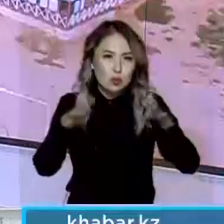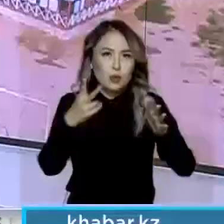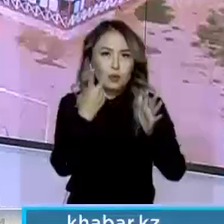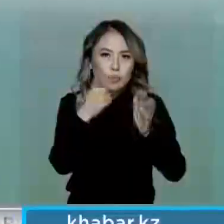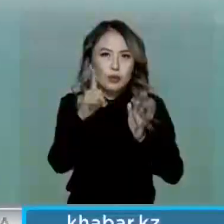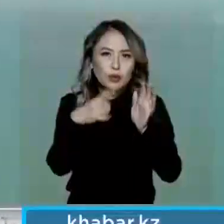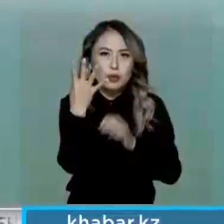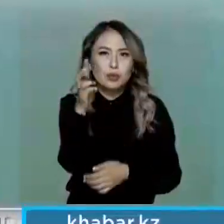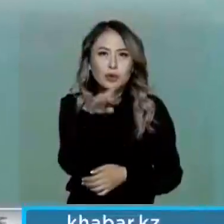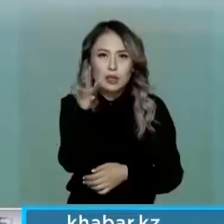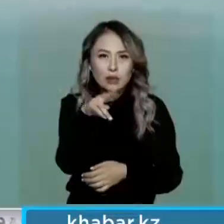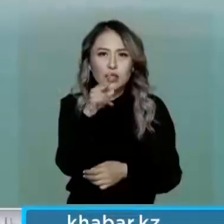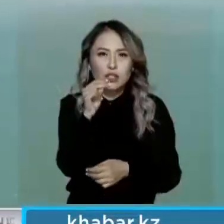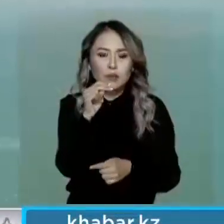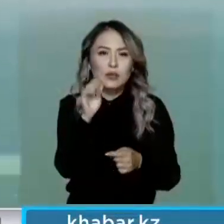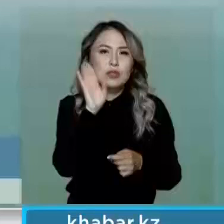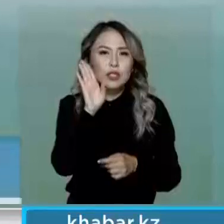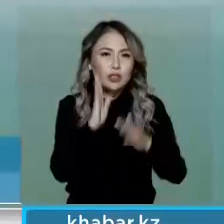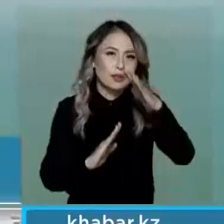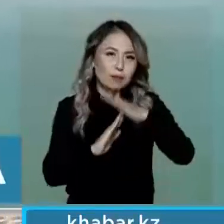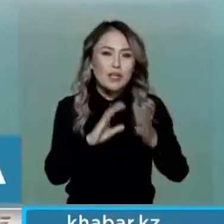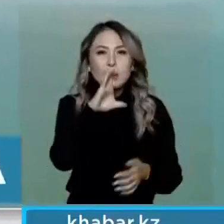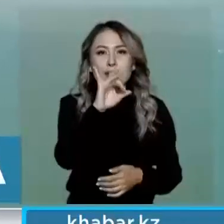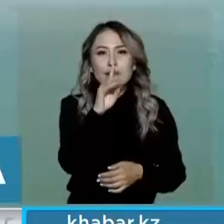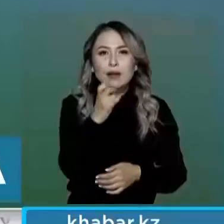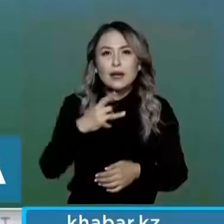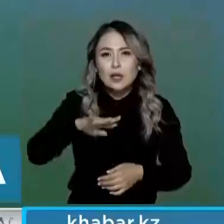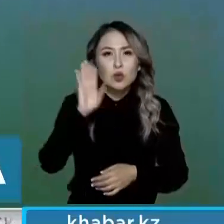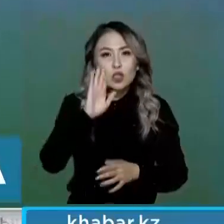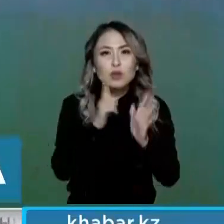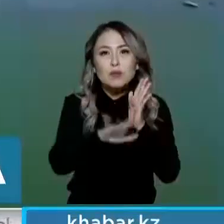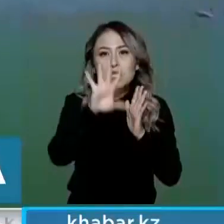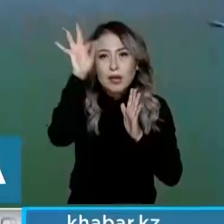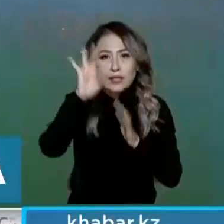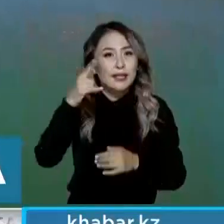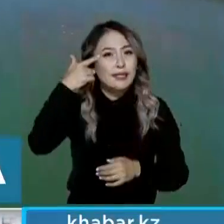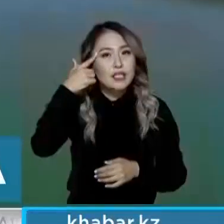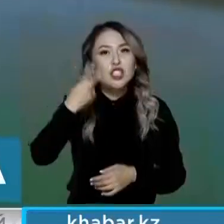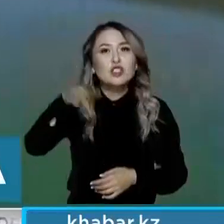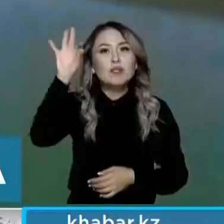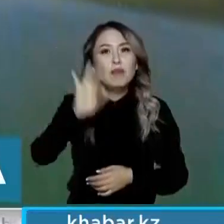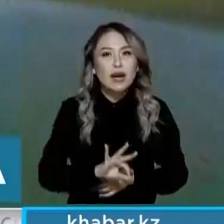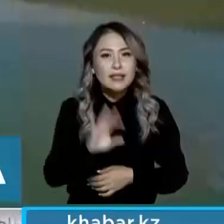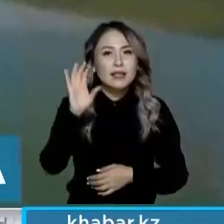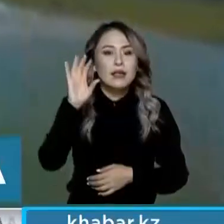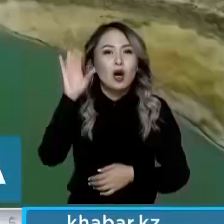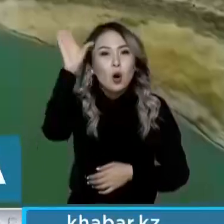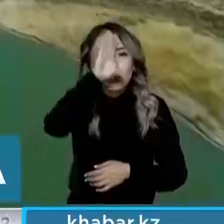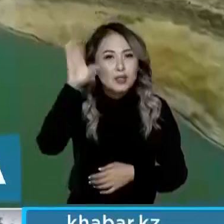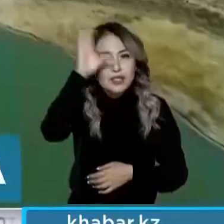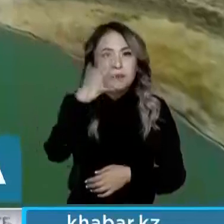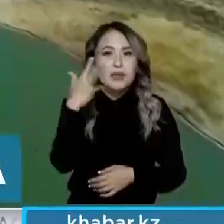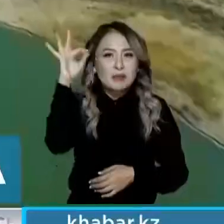көлемі 21,4 миллиард текше метрге жеткен. Сырдария суының 75% Қырғызстанда, 20% Өзбекстанда